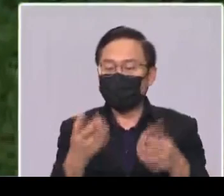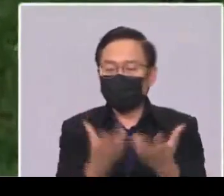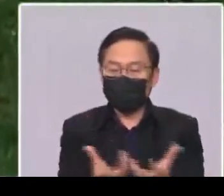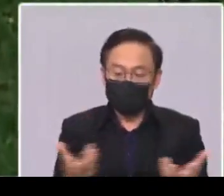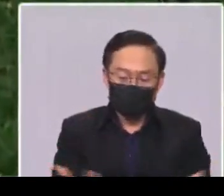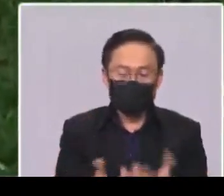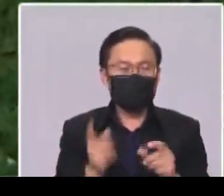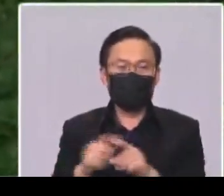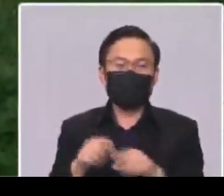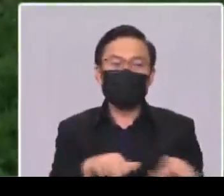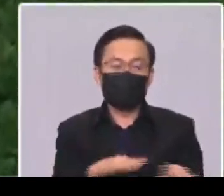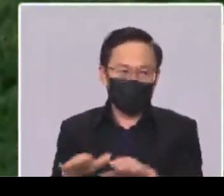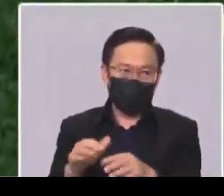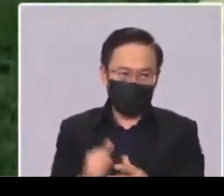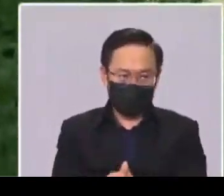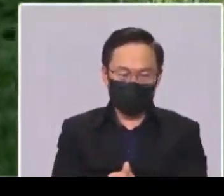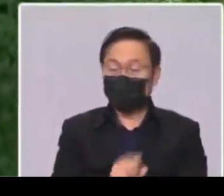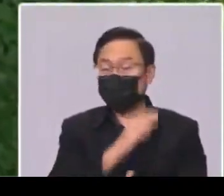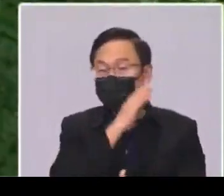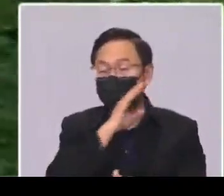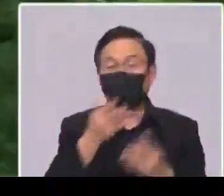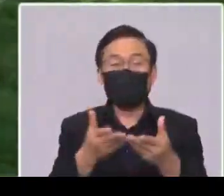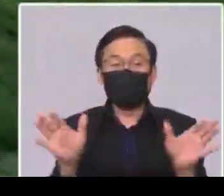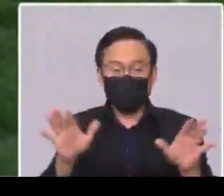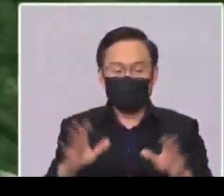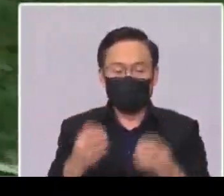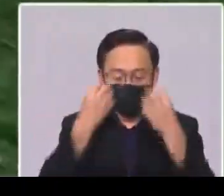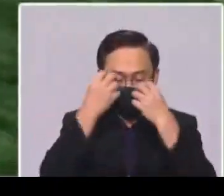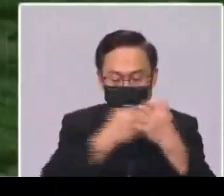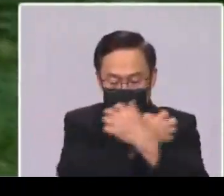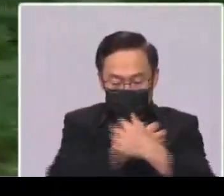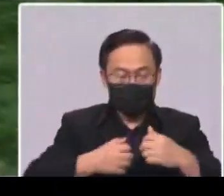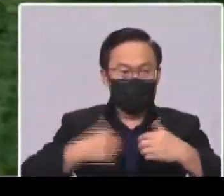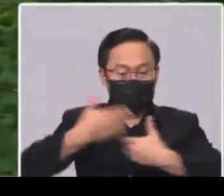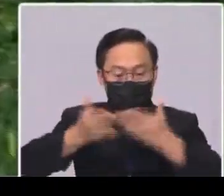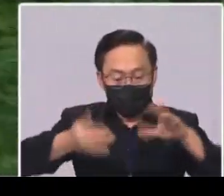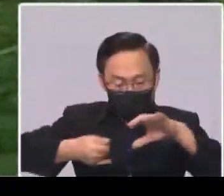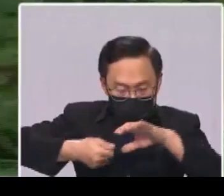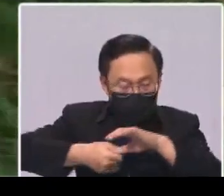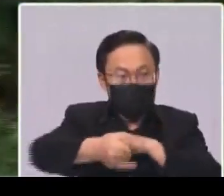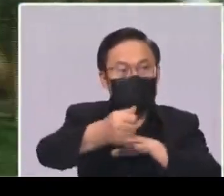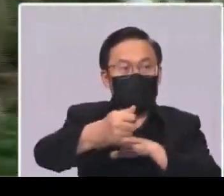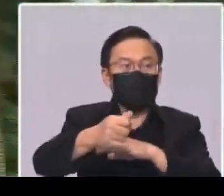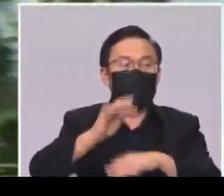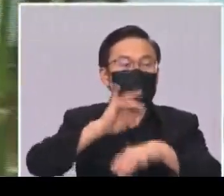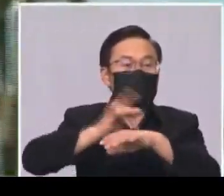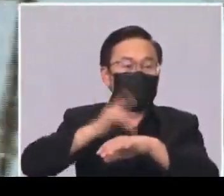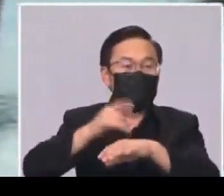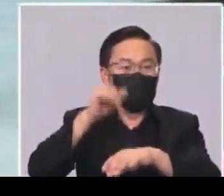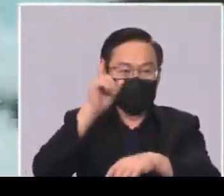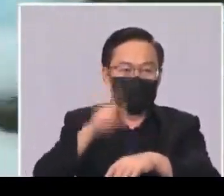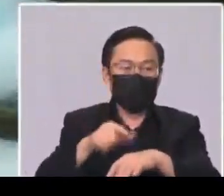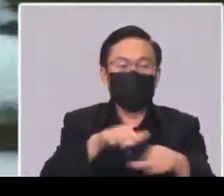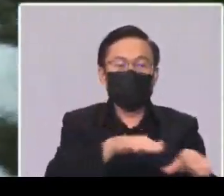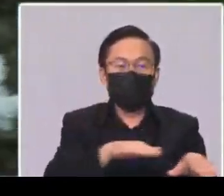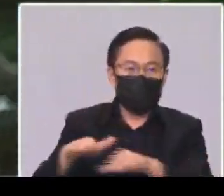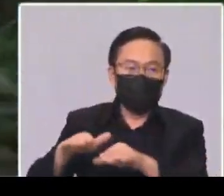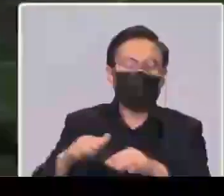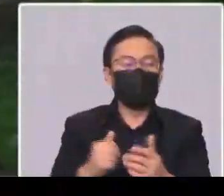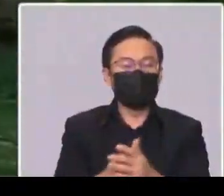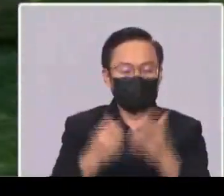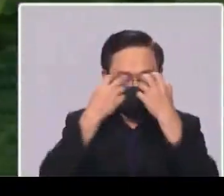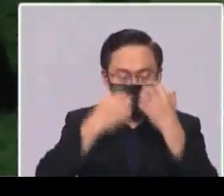อะไรเพื่อที่ว่าการที่เอาไม่เห็นหัวเนี่ยเอามาสู่ส่วนสกัดแสดงกลางแจ้งนะคะเป็นการเตรียมความพร้อมให้มีแพนด้า